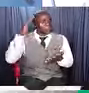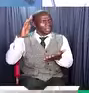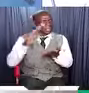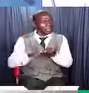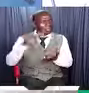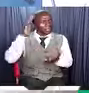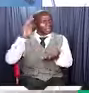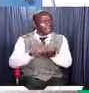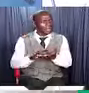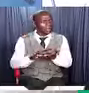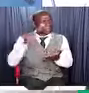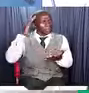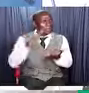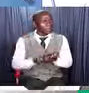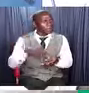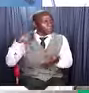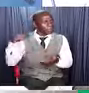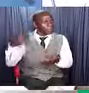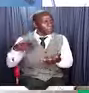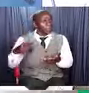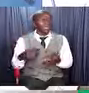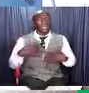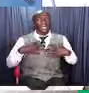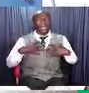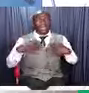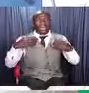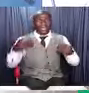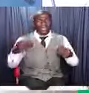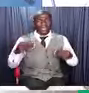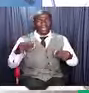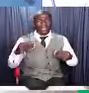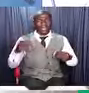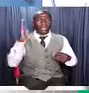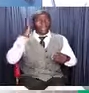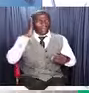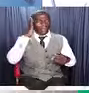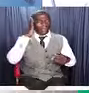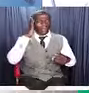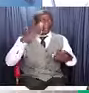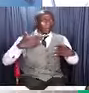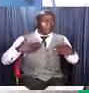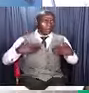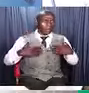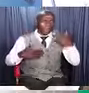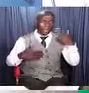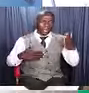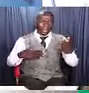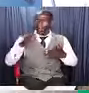Waponye watu wako Bwana. Uwatimizie haja za mioyo yao. Uwaponye haja za mioyo